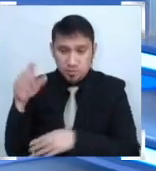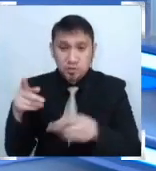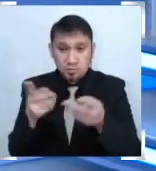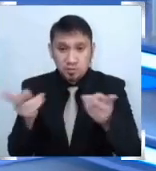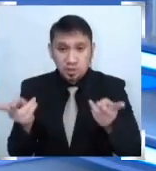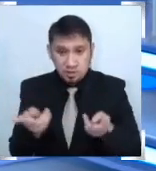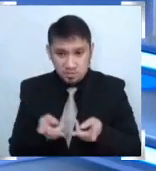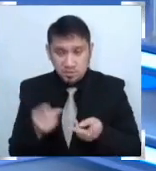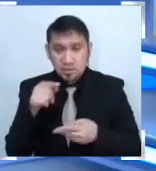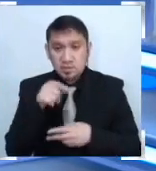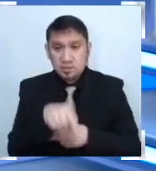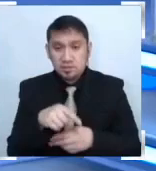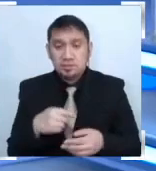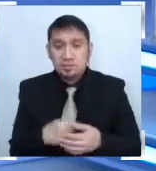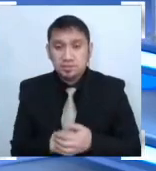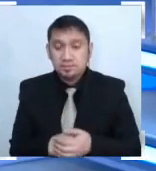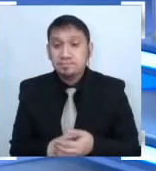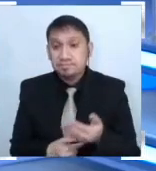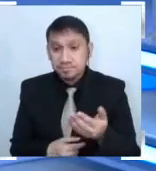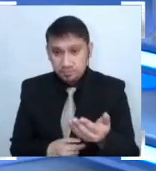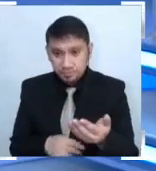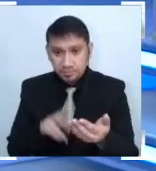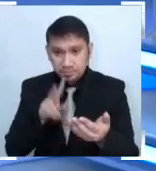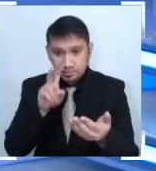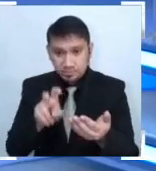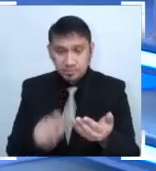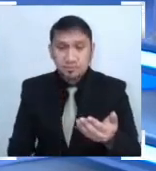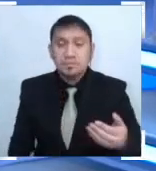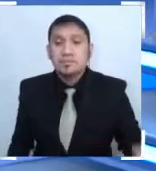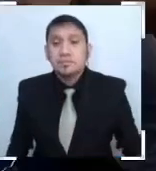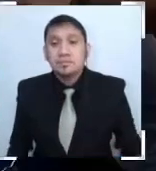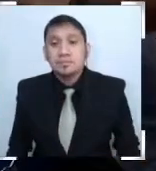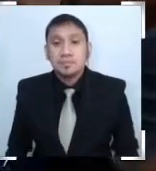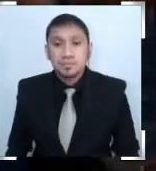Odette. Saksi, sina Victoria Tulad at Rafi Tima.